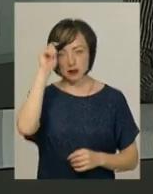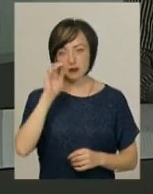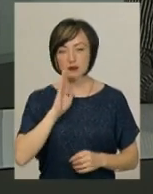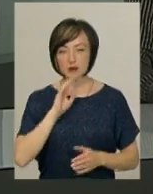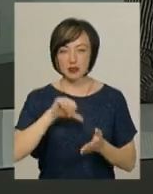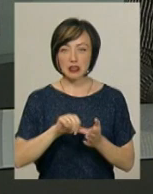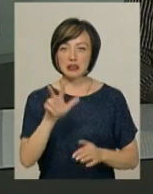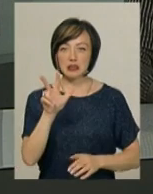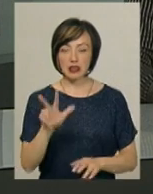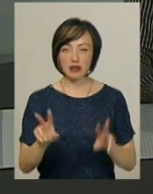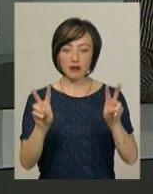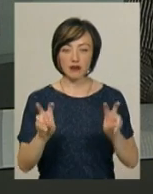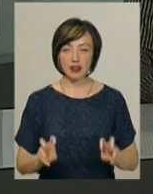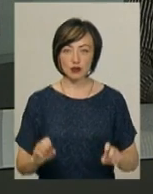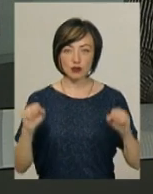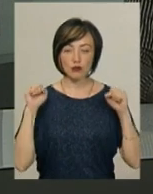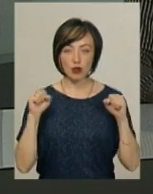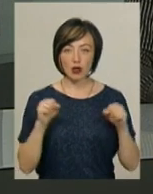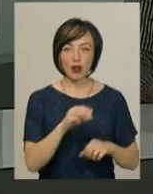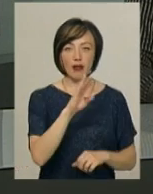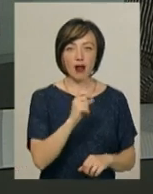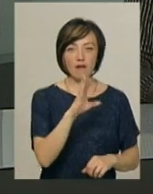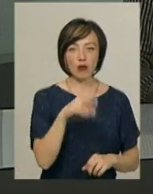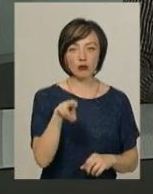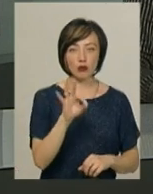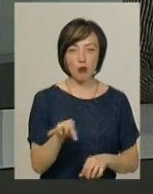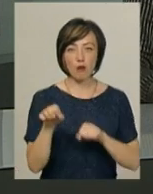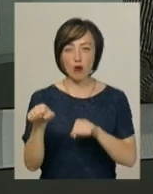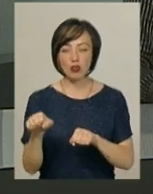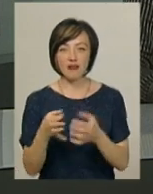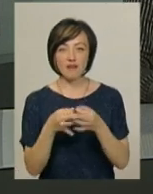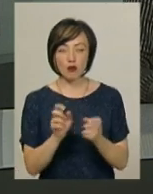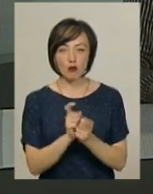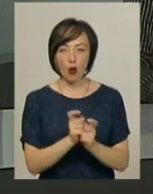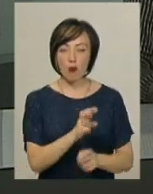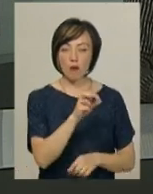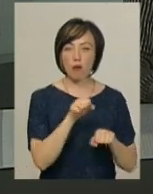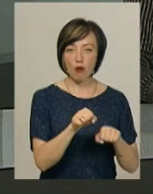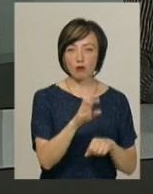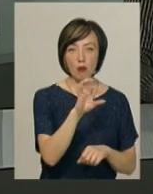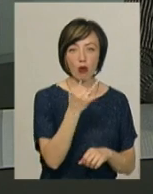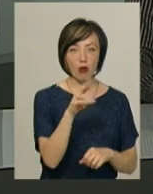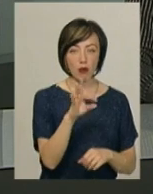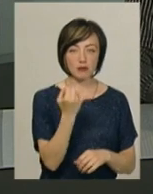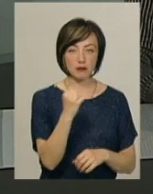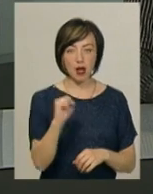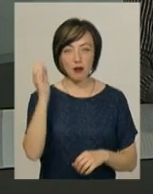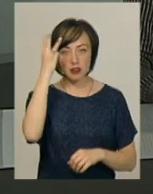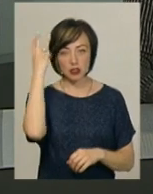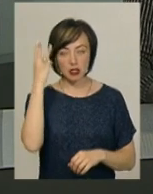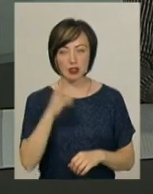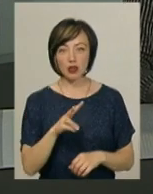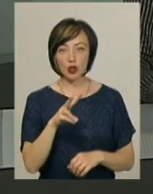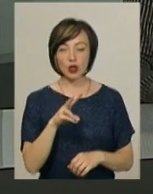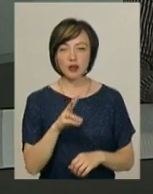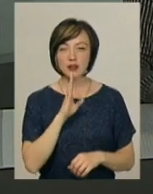представляли 3 види спорту – тхеквондо, ВТ, бокс та вільну боротьбу. У боксі кам'янчанин Віктор Бойко став переможцем. Хмельничана Марія Лусте зійшла